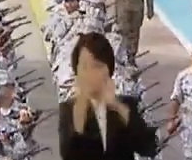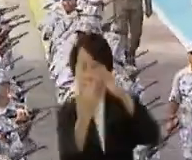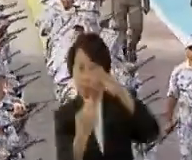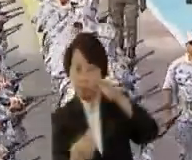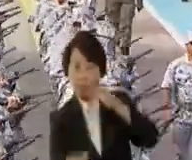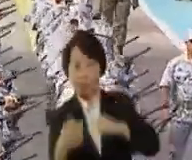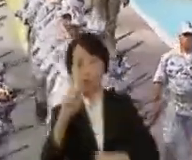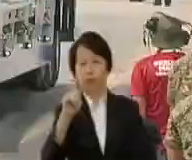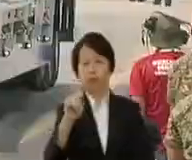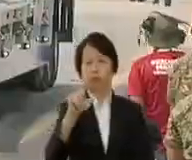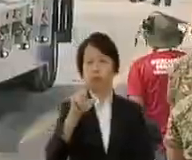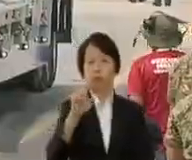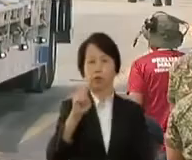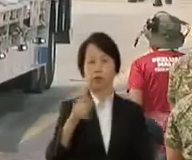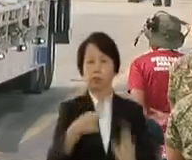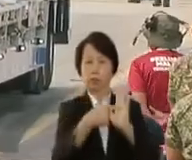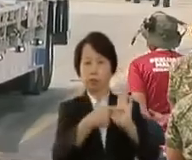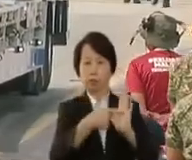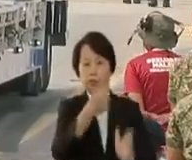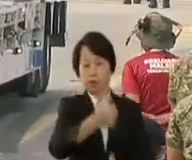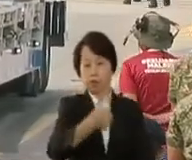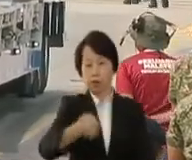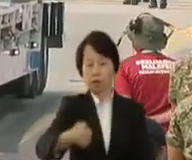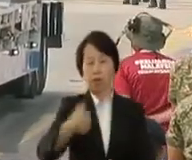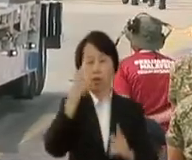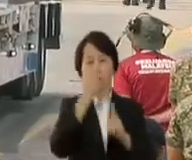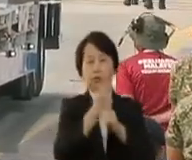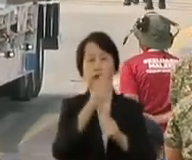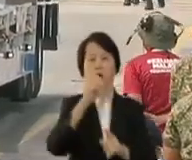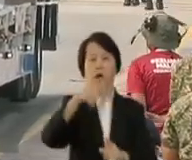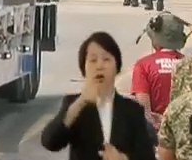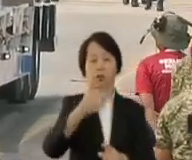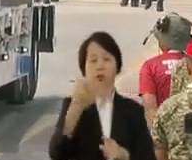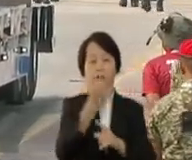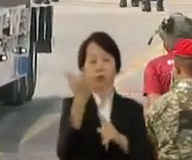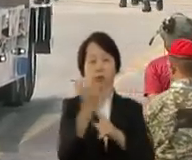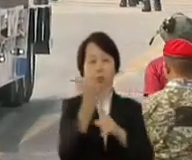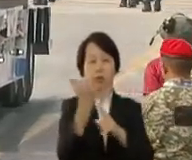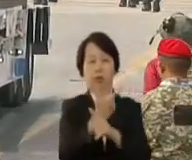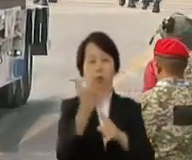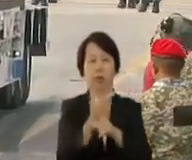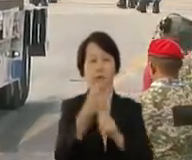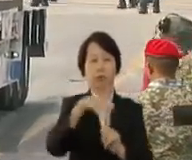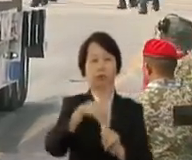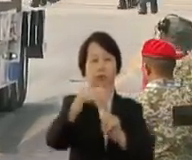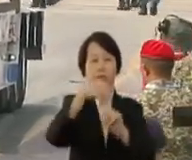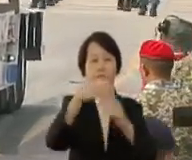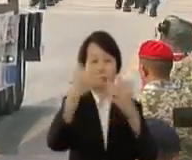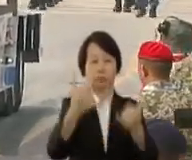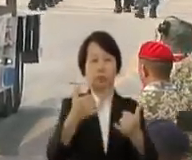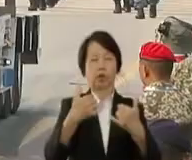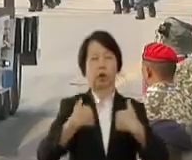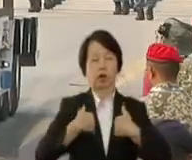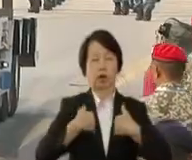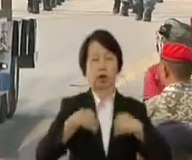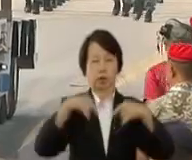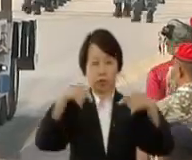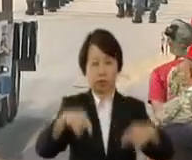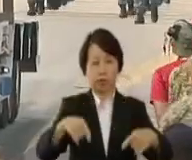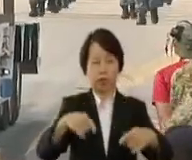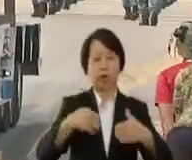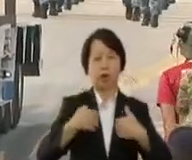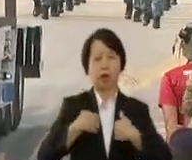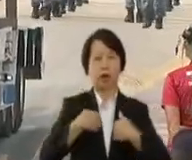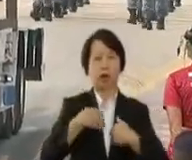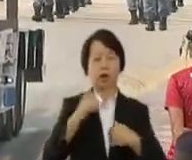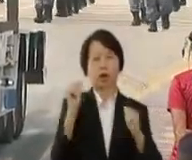yang memperagakan peralatan selam yang digunakan bagi tujuan operasi dan latihan. Istimewa hari ini turut berada di atas bot